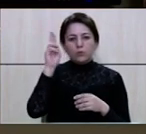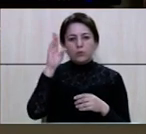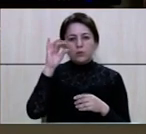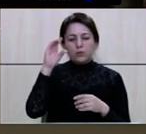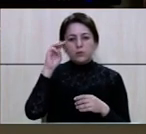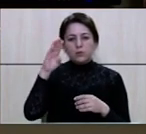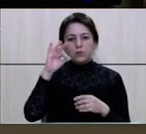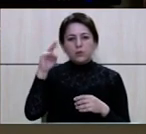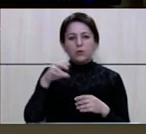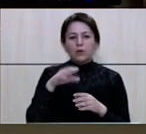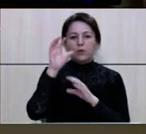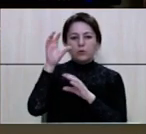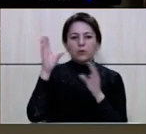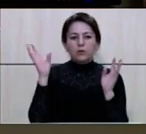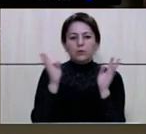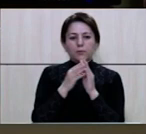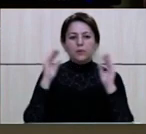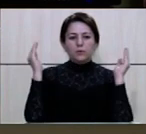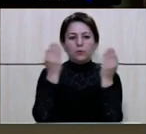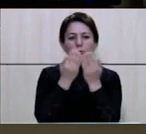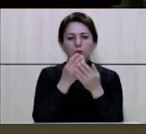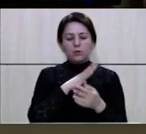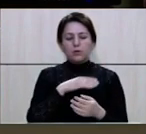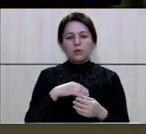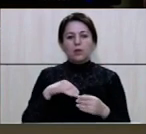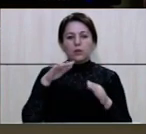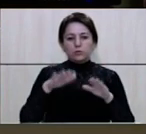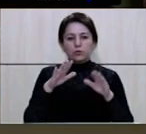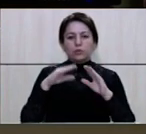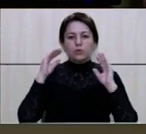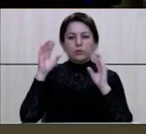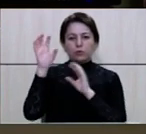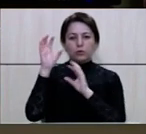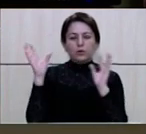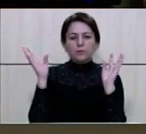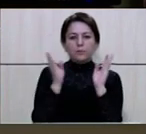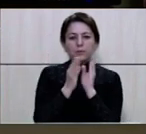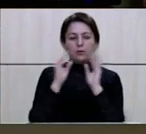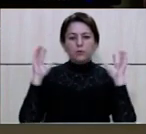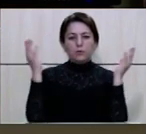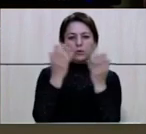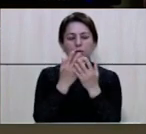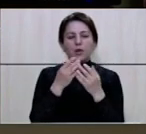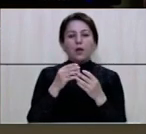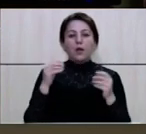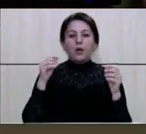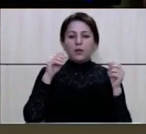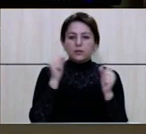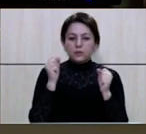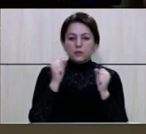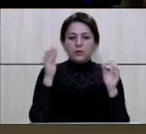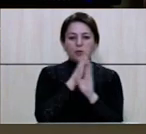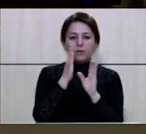o'ralgan. Hududining tog'lar bilan o'ralganligi qishda havoning sovib ketishiga